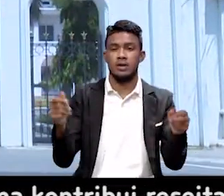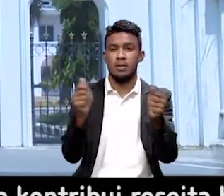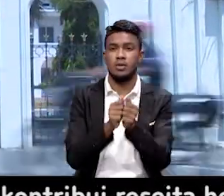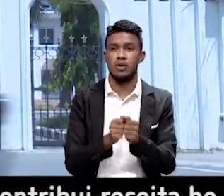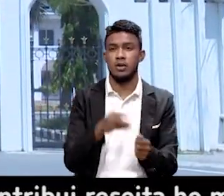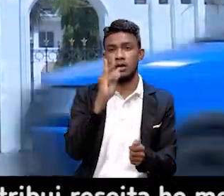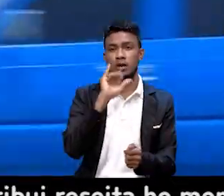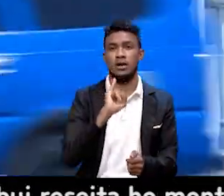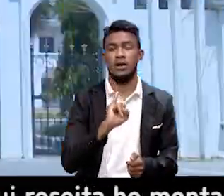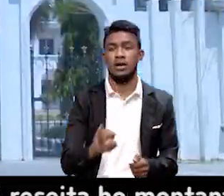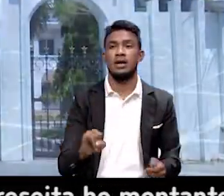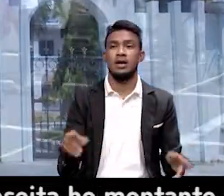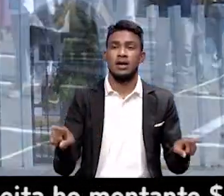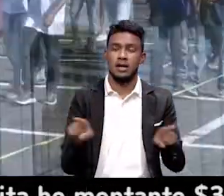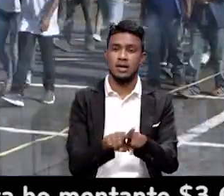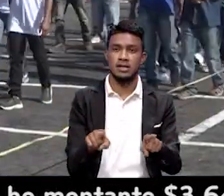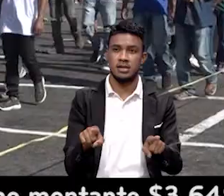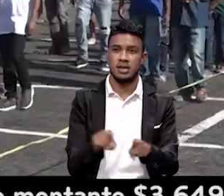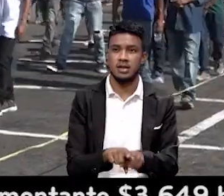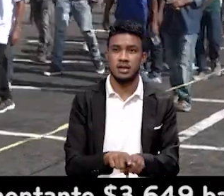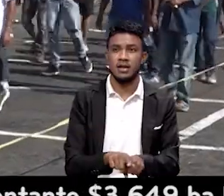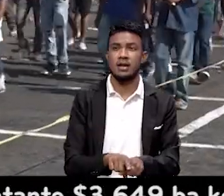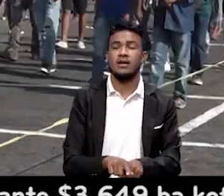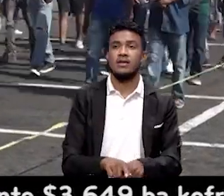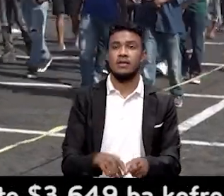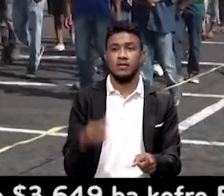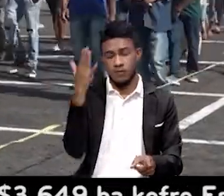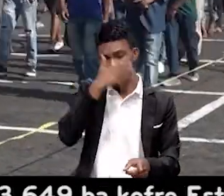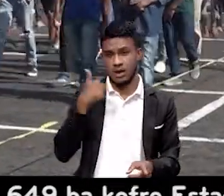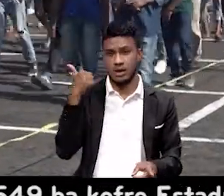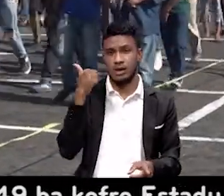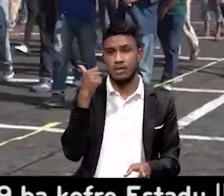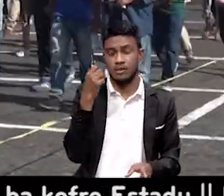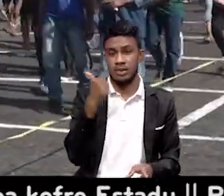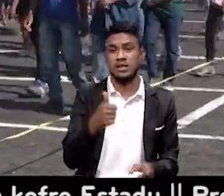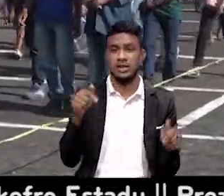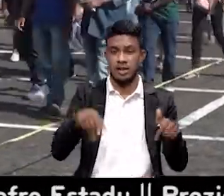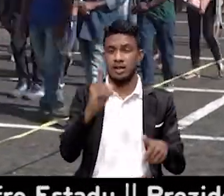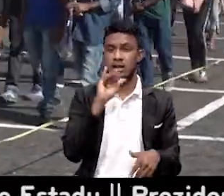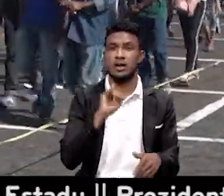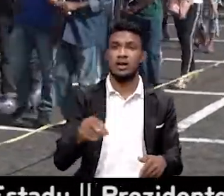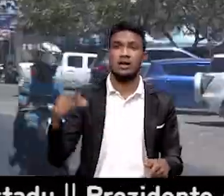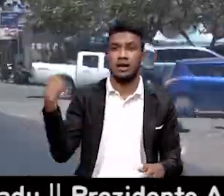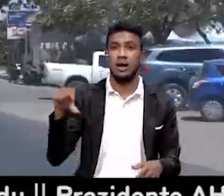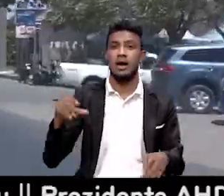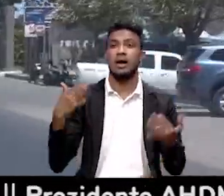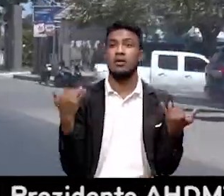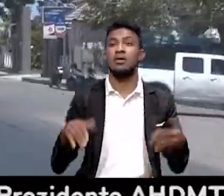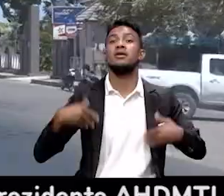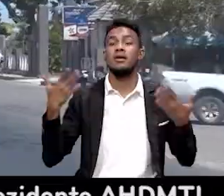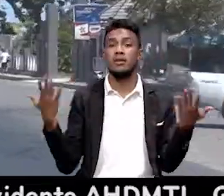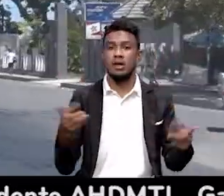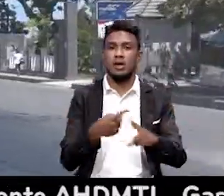dili rai sidade ai kasi funan buras behalo dili matak agora iha nebe